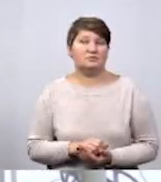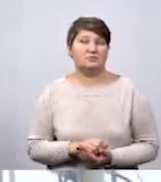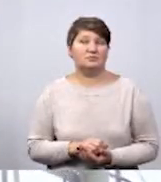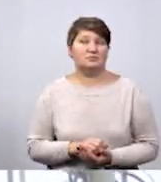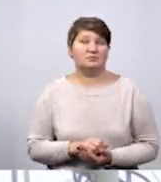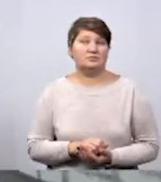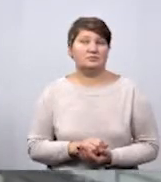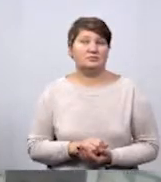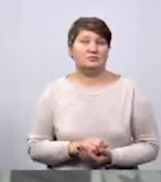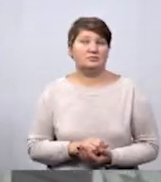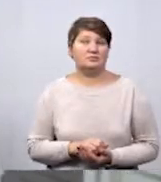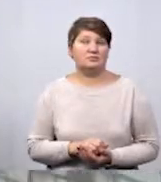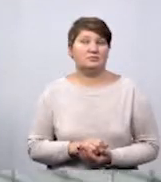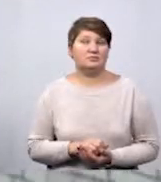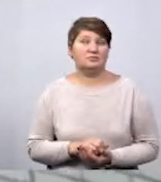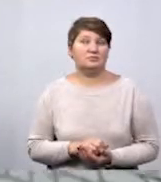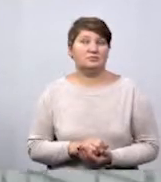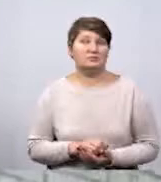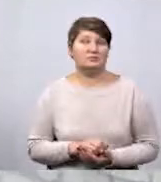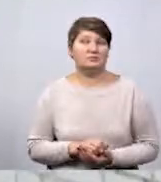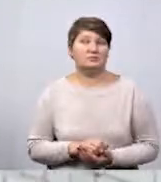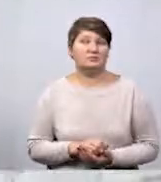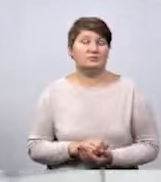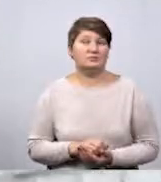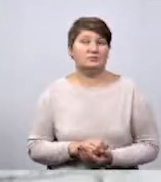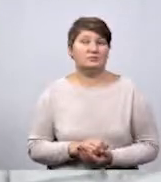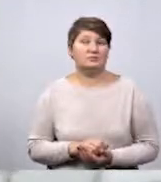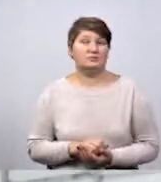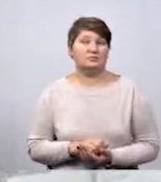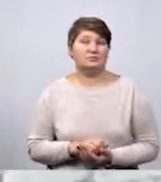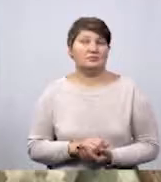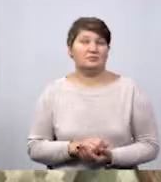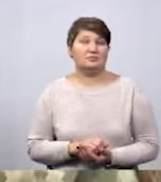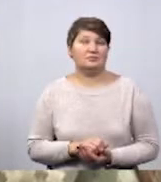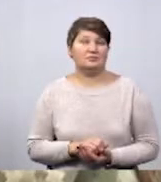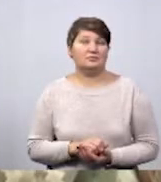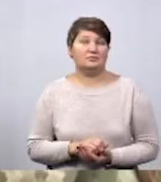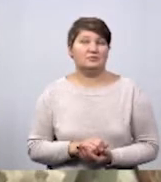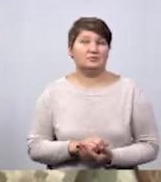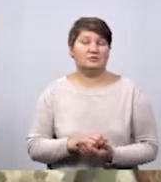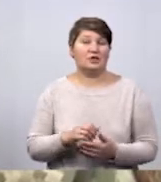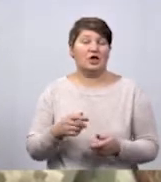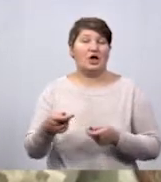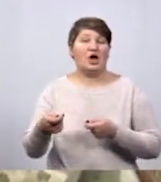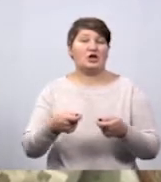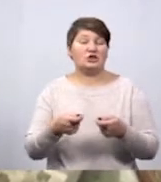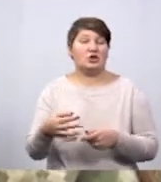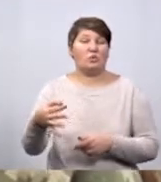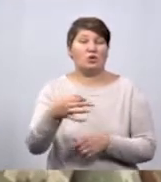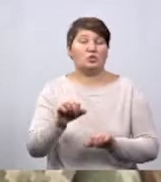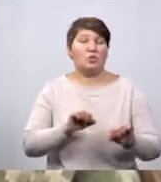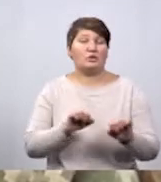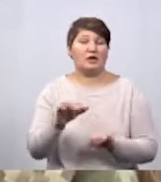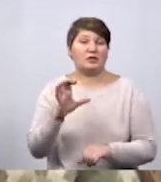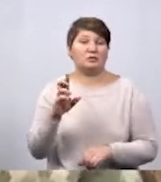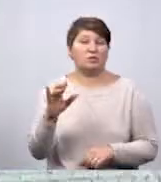Служба Речниця обласного управління СБУ Марія